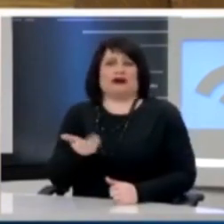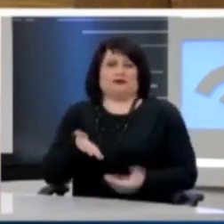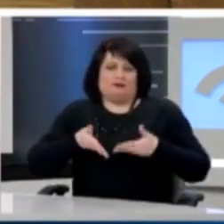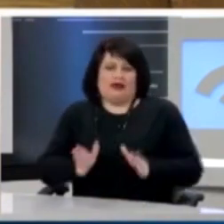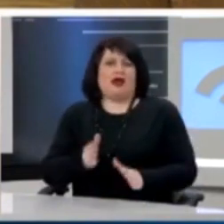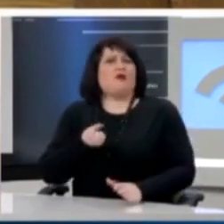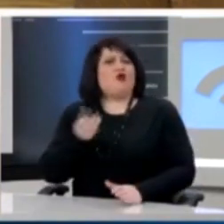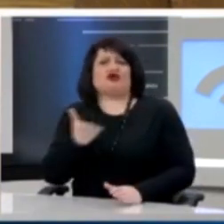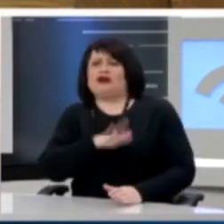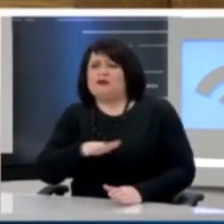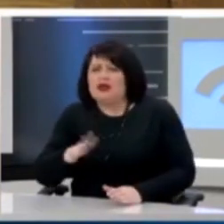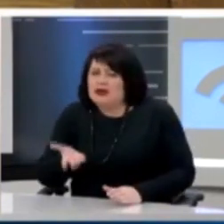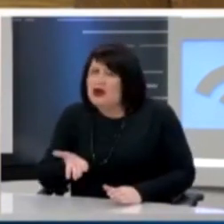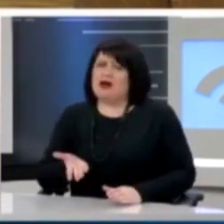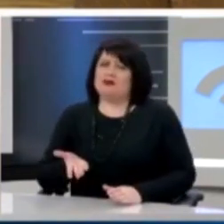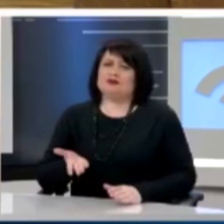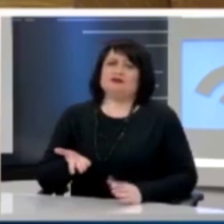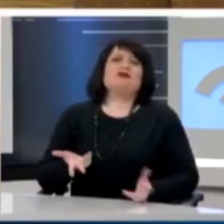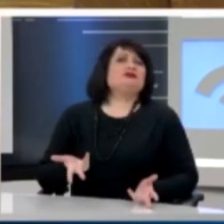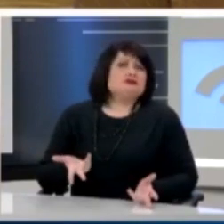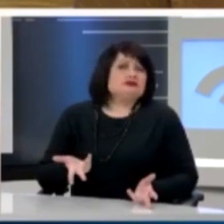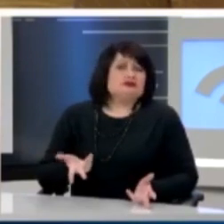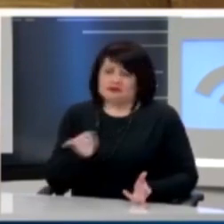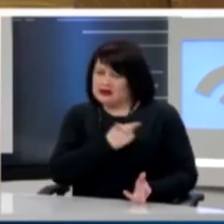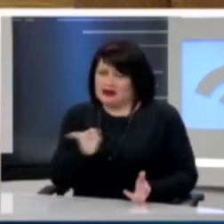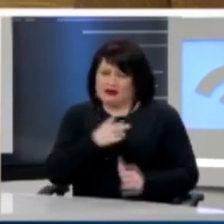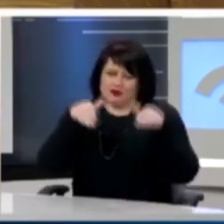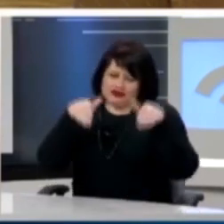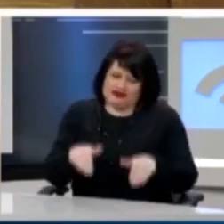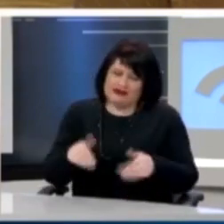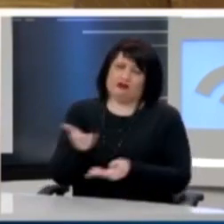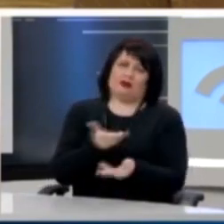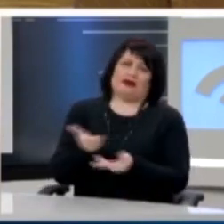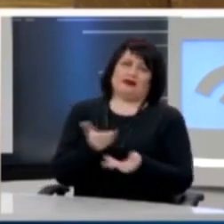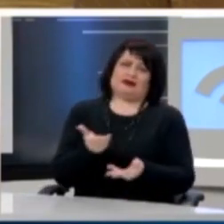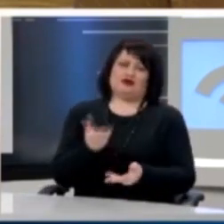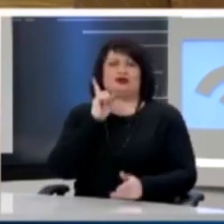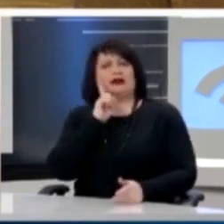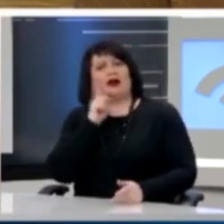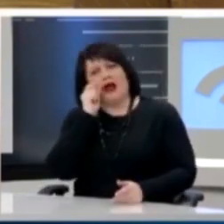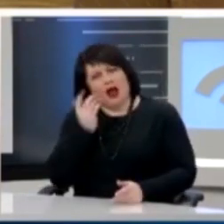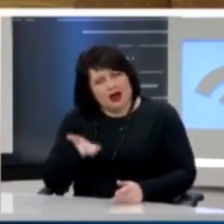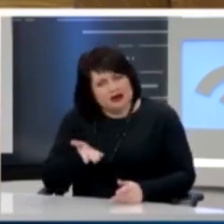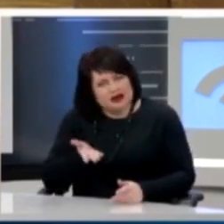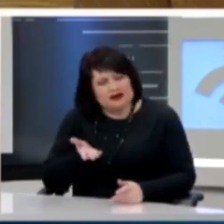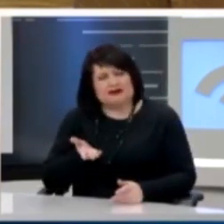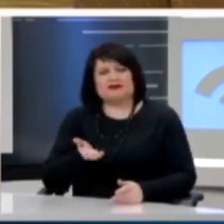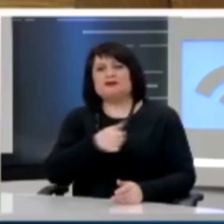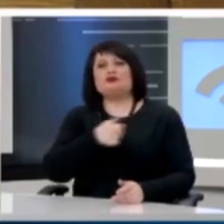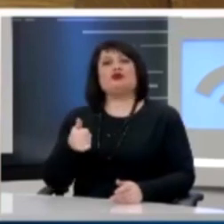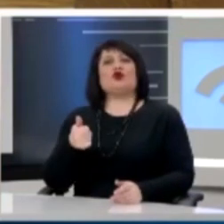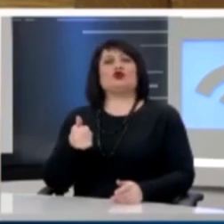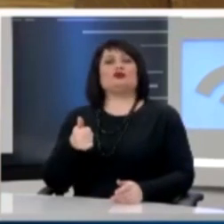και πόσα παιδιά, στηριγμένη στον αμοιβαίο σεβασμό μεταξύ των δύο φύλων, στηριγμένη αποκλειστικά